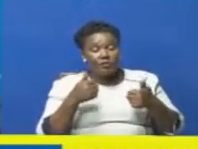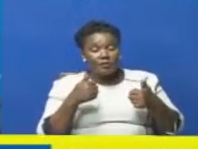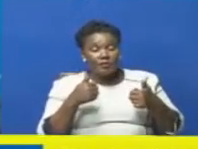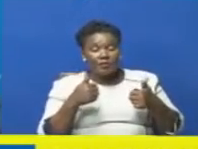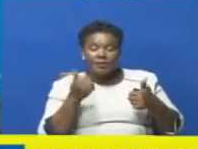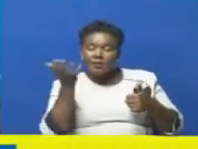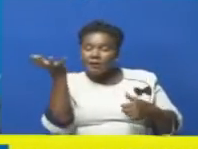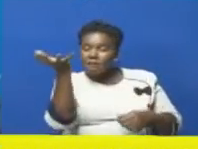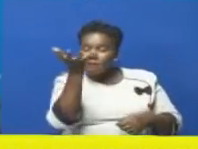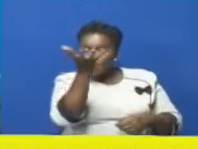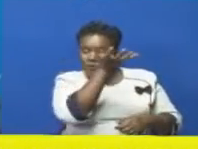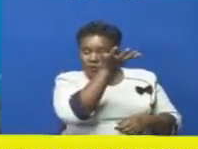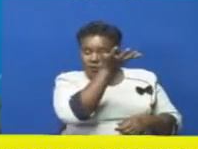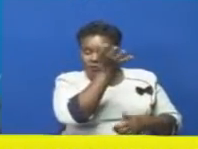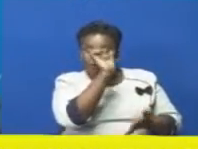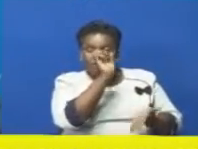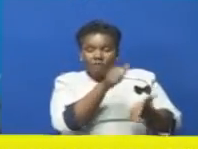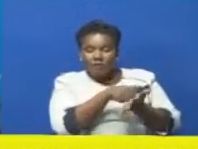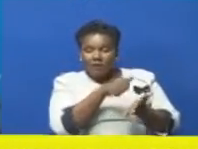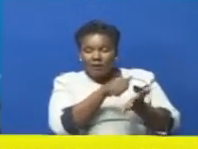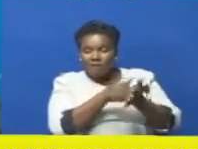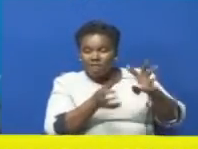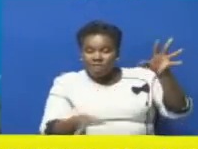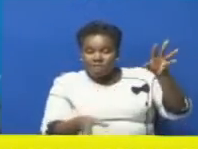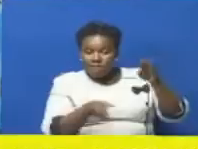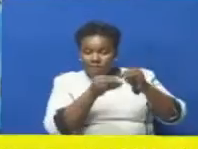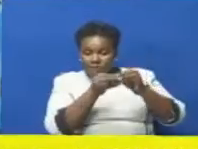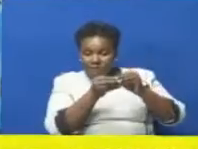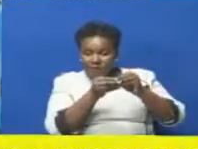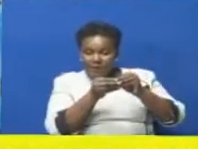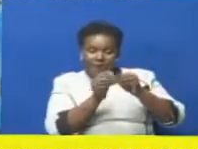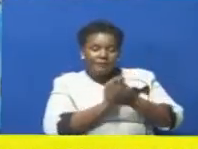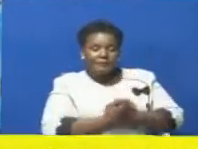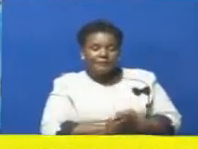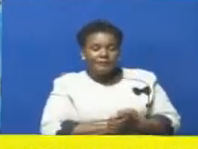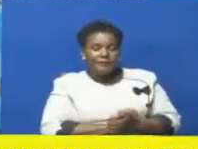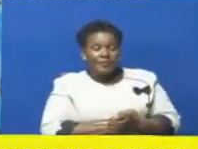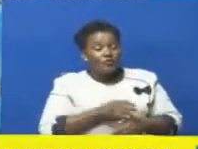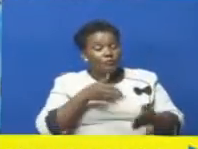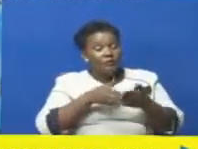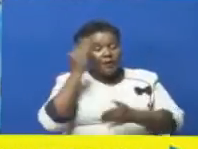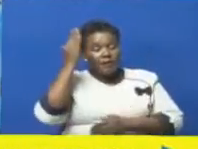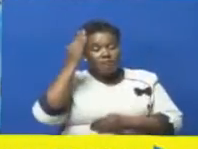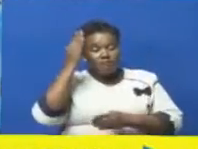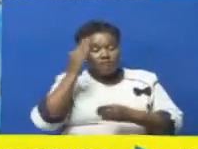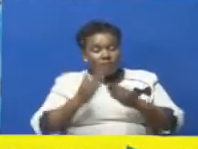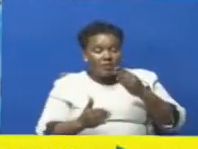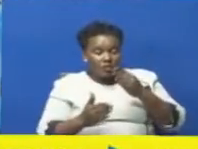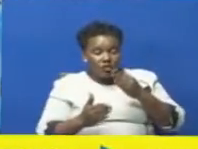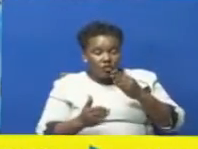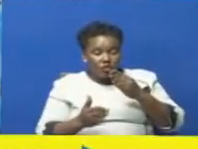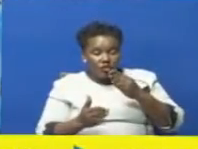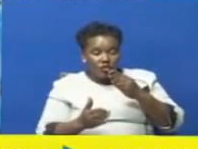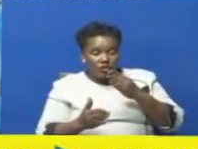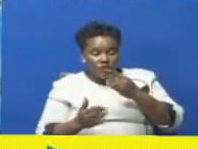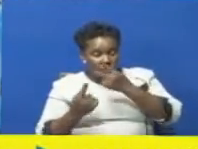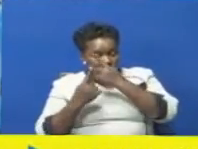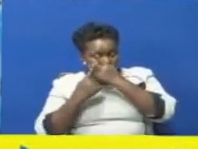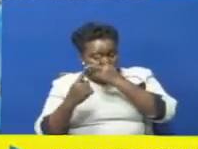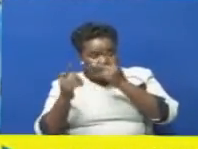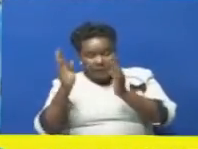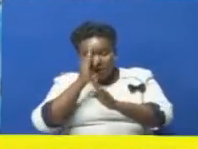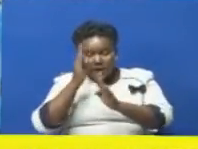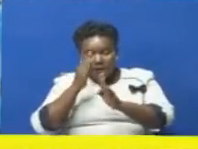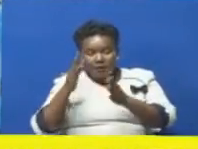ya mawingu kiasi na yenye ukavu kwa ujumla. Na mpaka kufikia hapo kutoka mamlaka ya hewa, hatuna la ziada na wakati